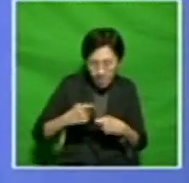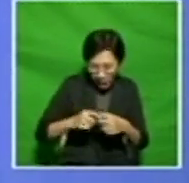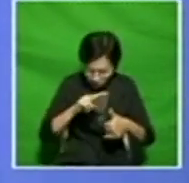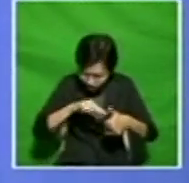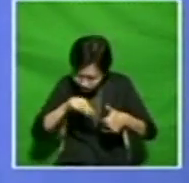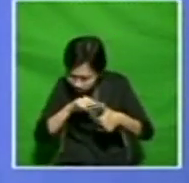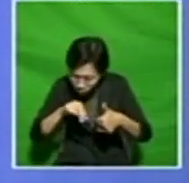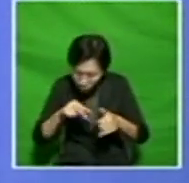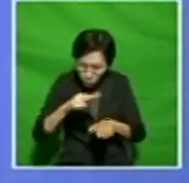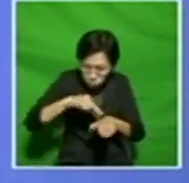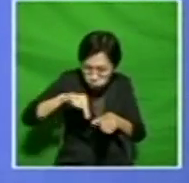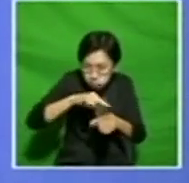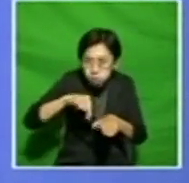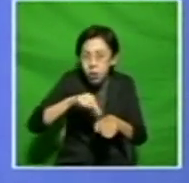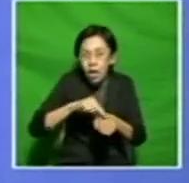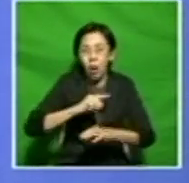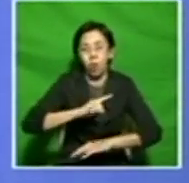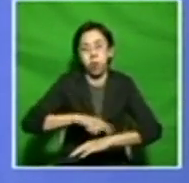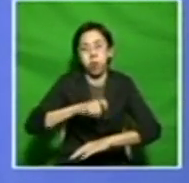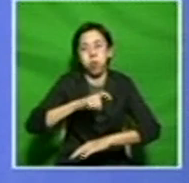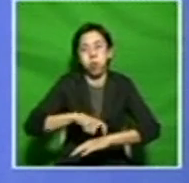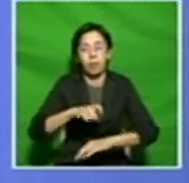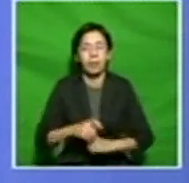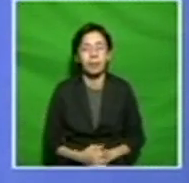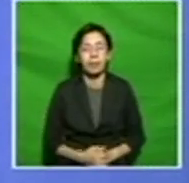างและเสียเวลา